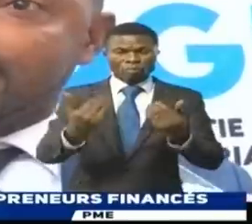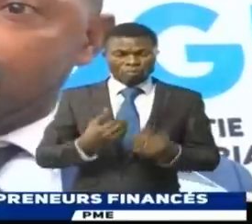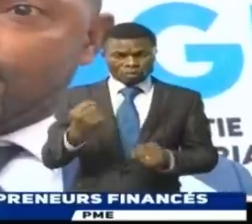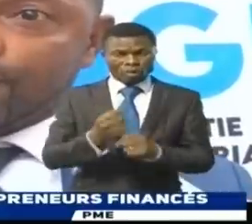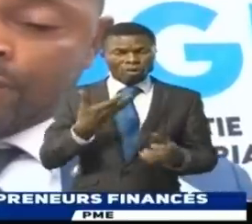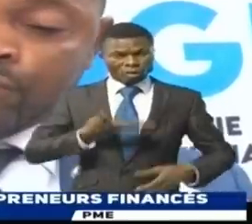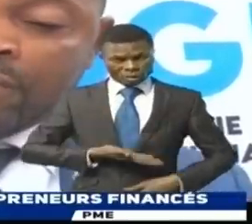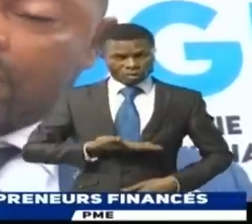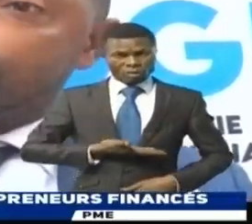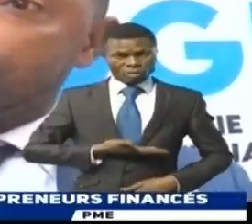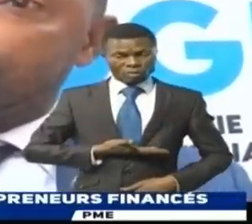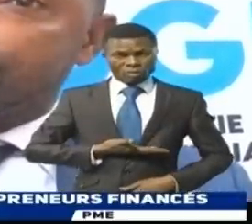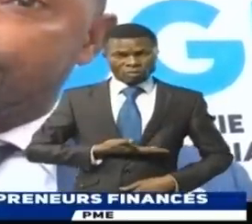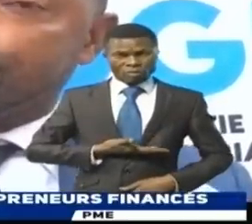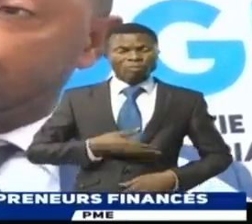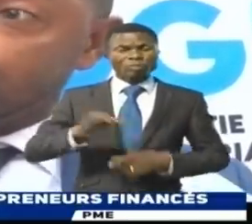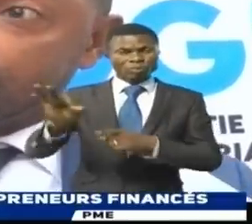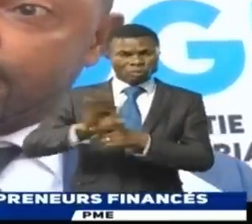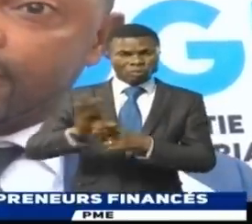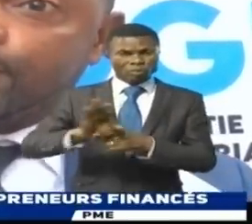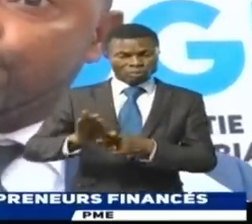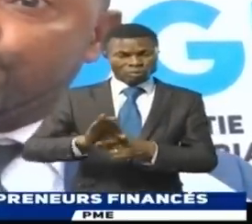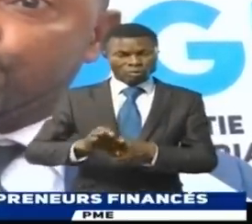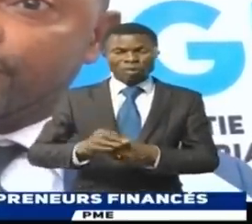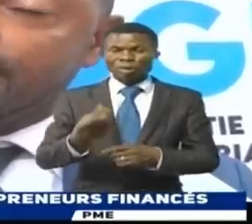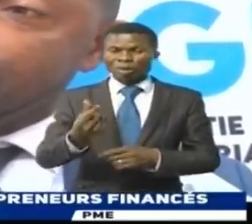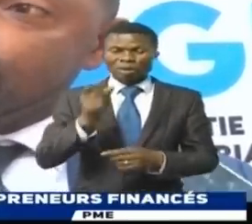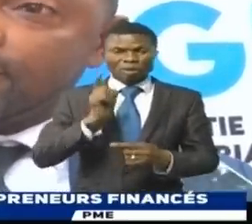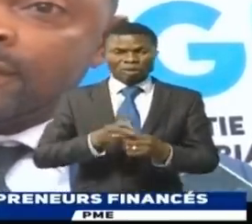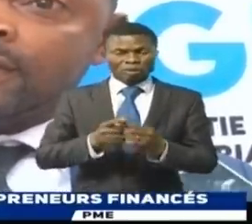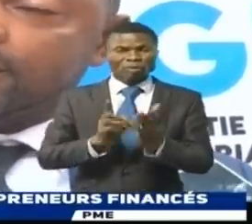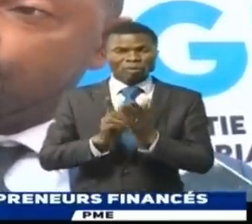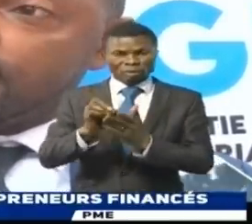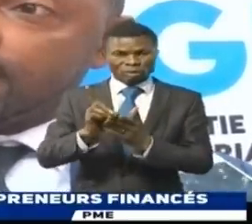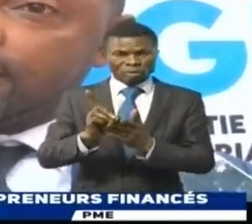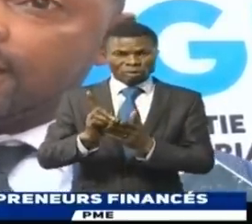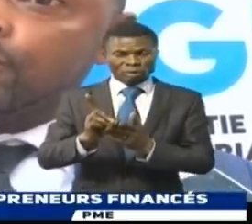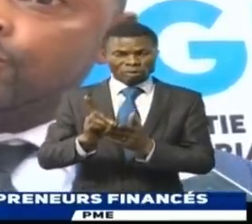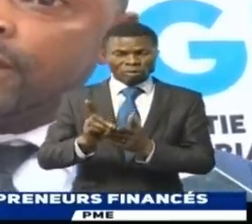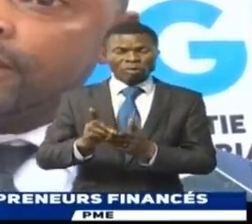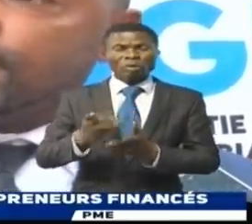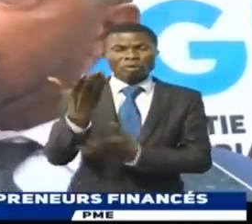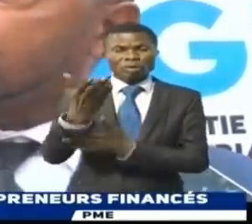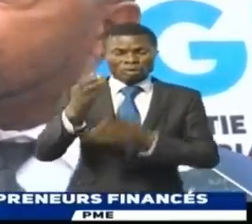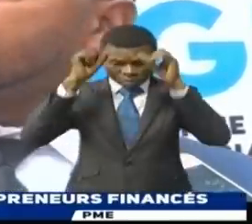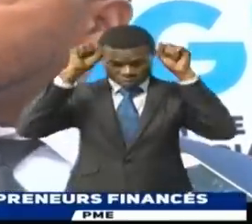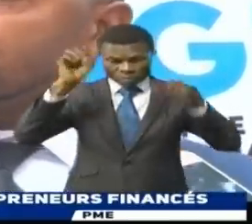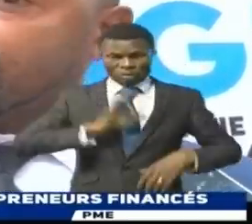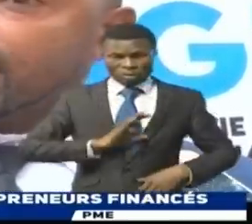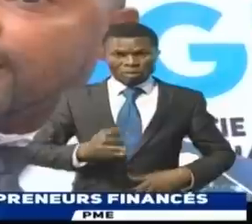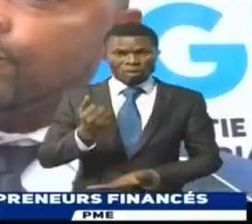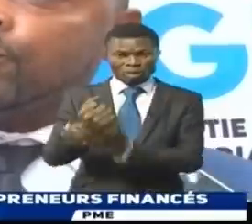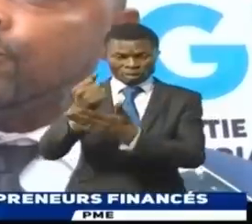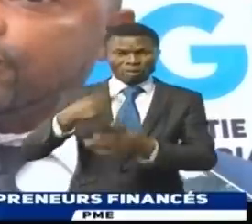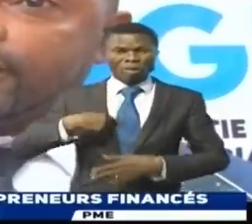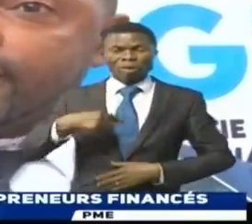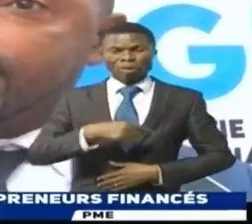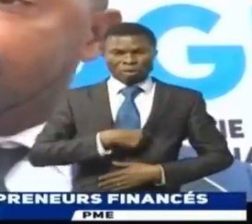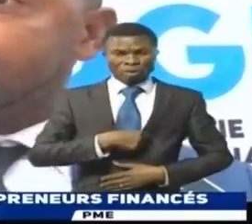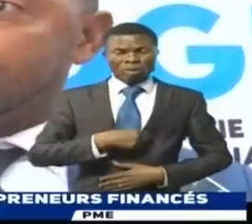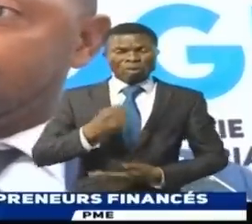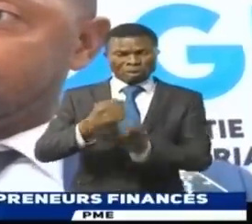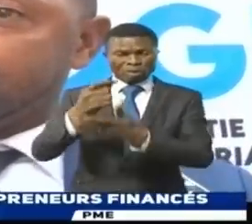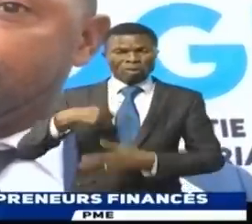travailler, parfois nous manquons des possibilités pour évoluer. Maintenant, le chef de l'État nous a aidé à partir du FOGEC pour nous